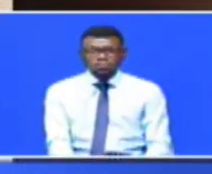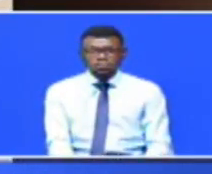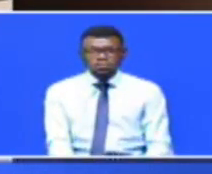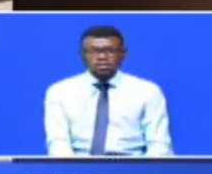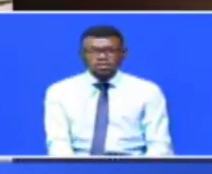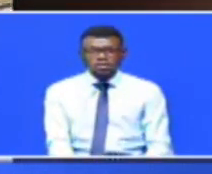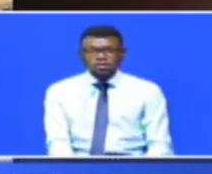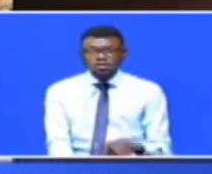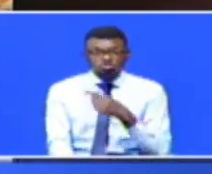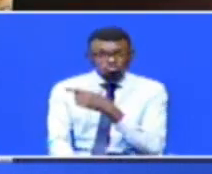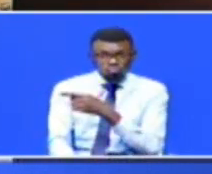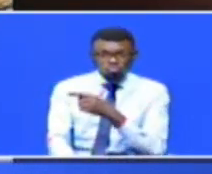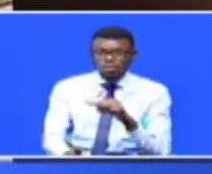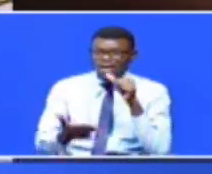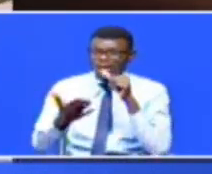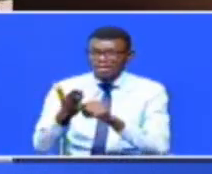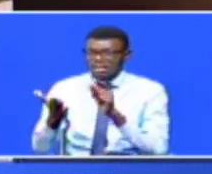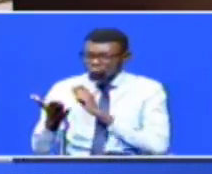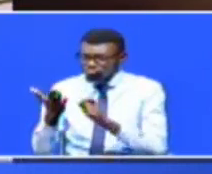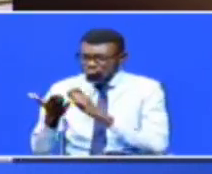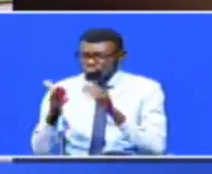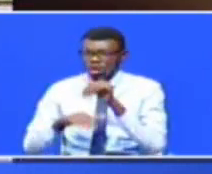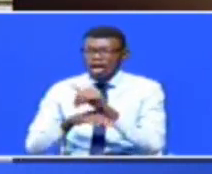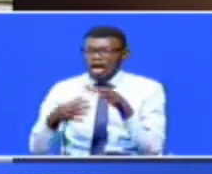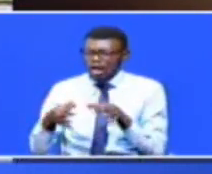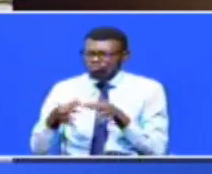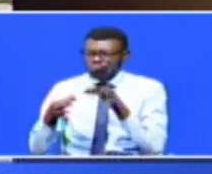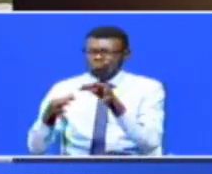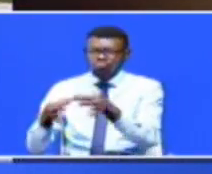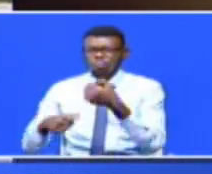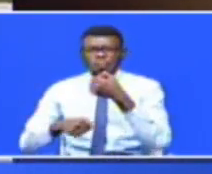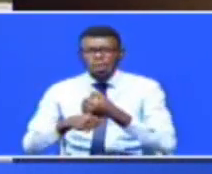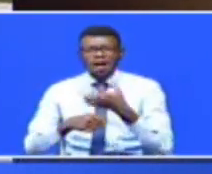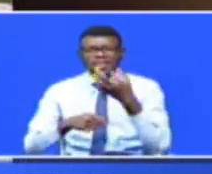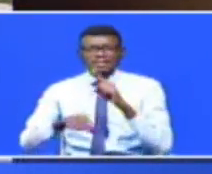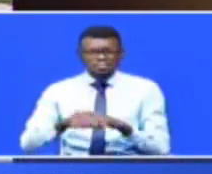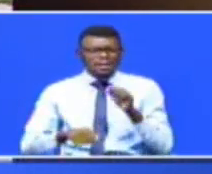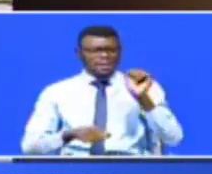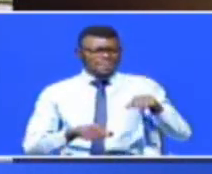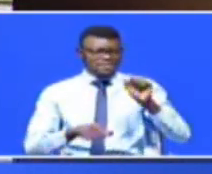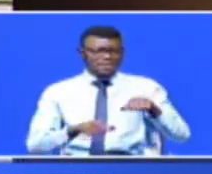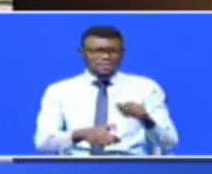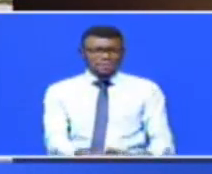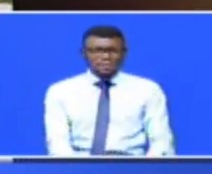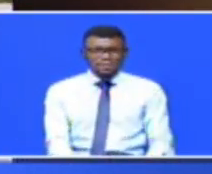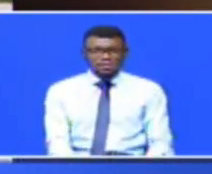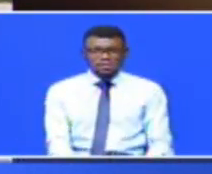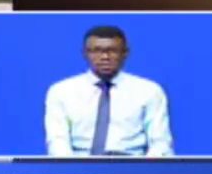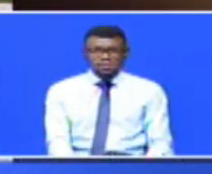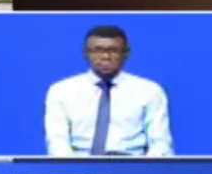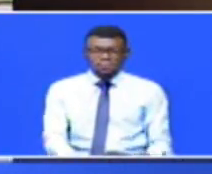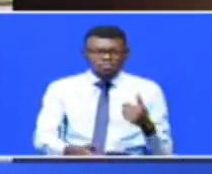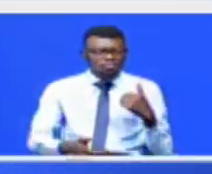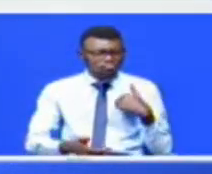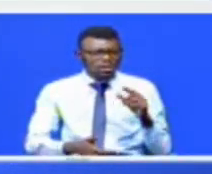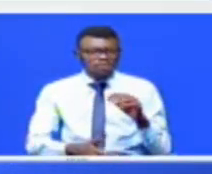And I mean, so you are the one who did the letters to ask for the extension of our third term. Yes, I did. You did. Yes. So the swali